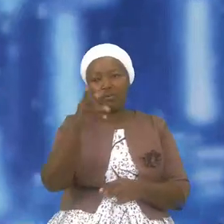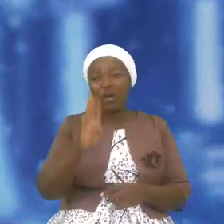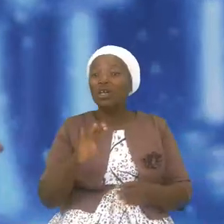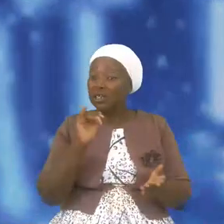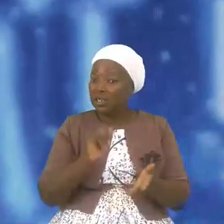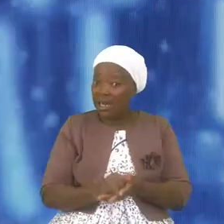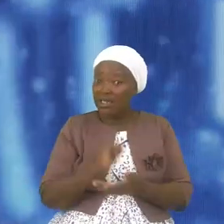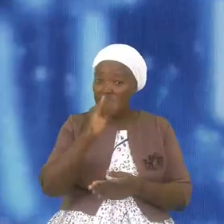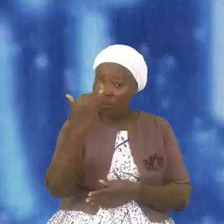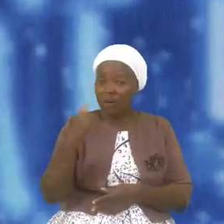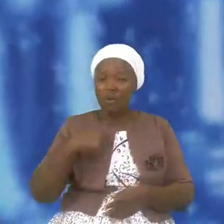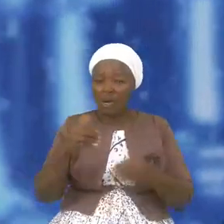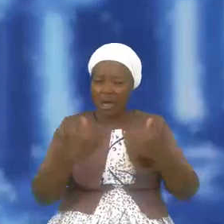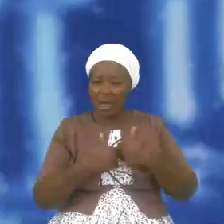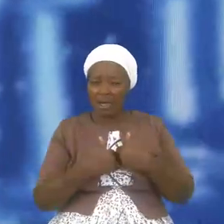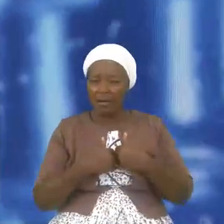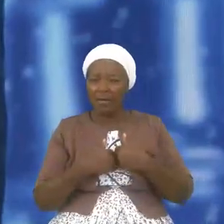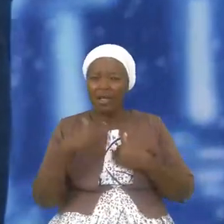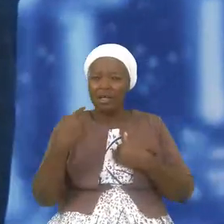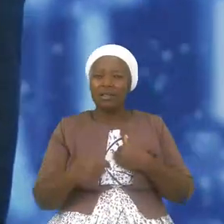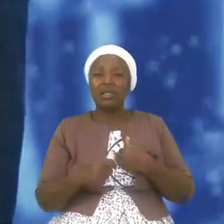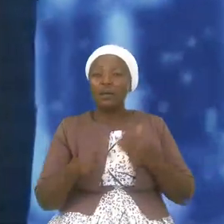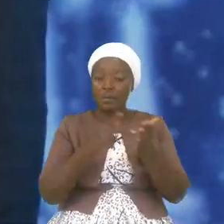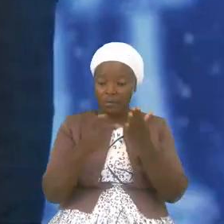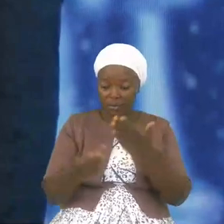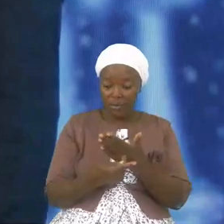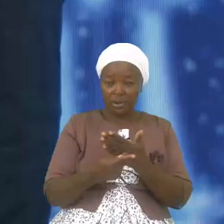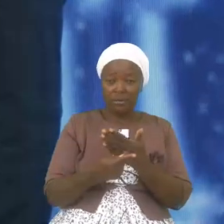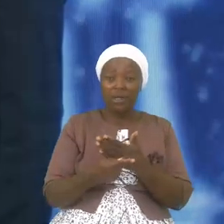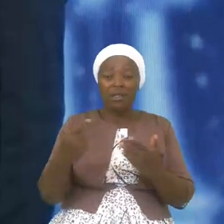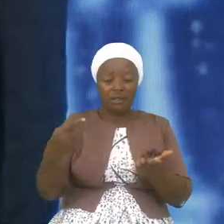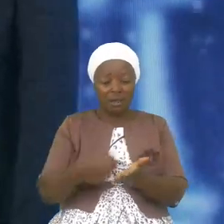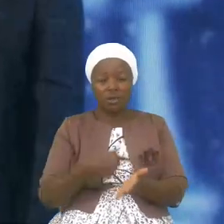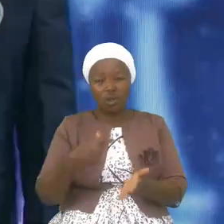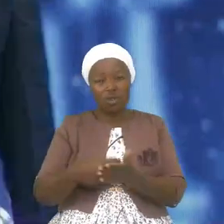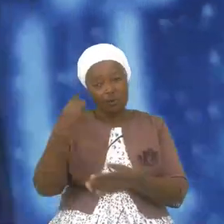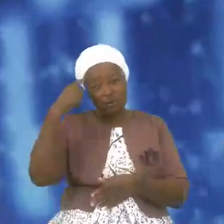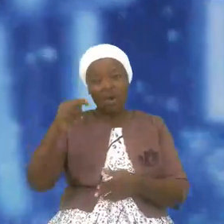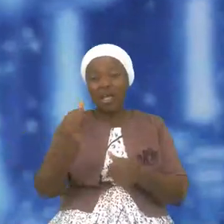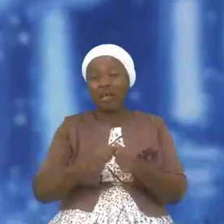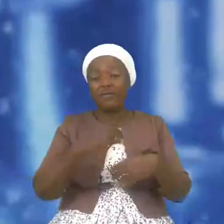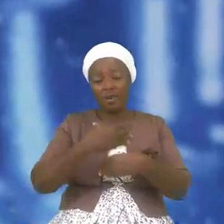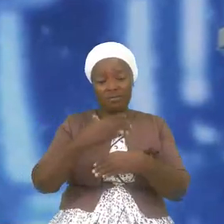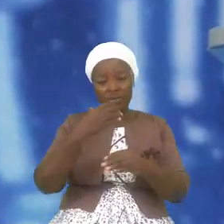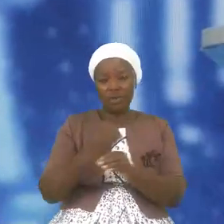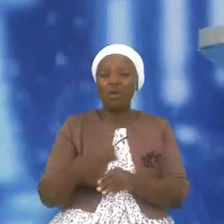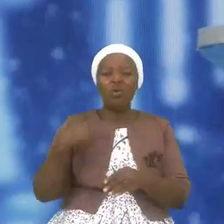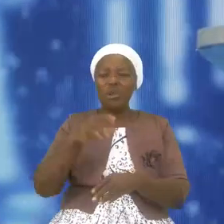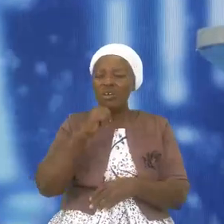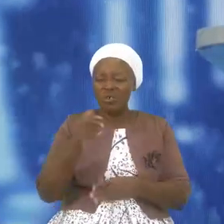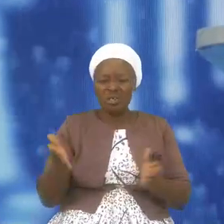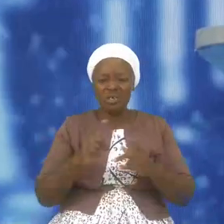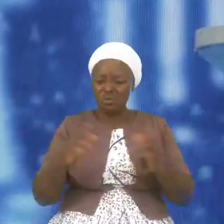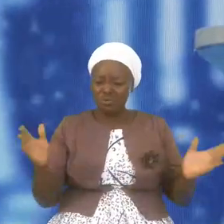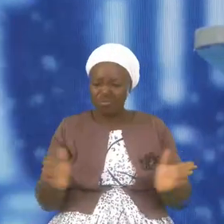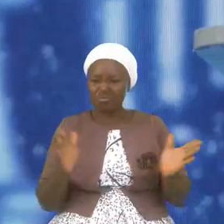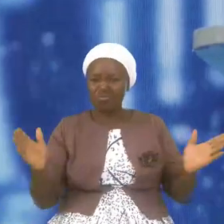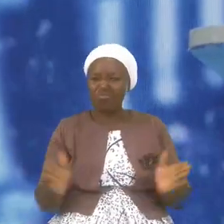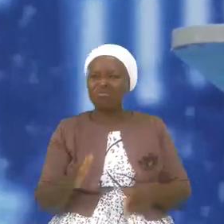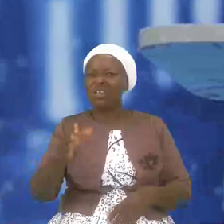C'est pourquoi nous avons la croisade, l'évangile pour toute la création. Nous ne sommes pas là pour divertir